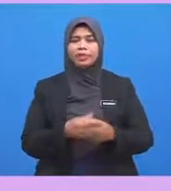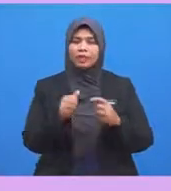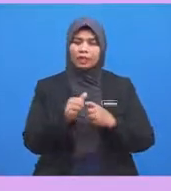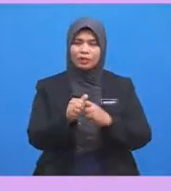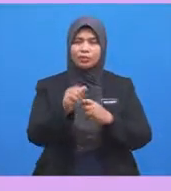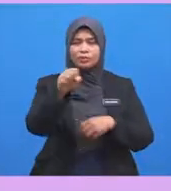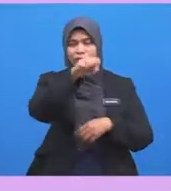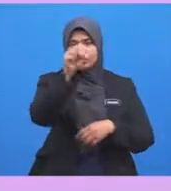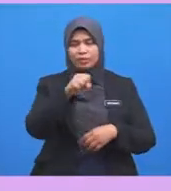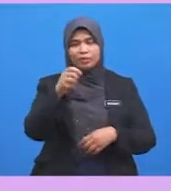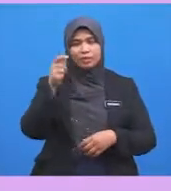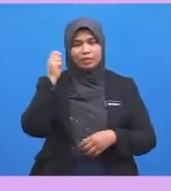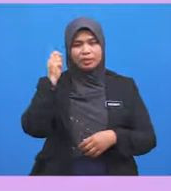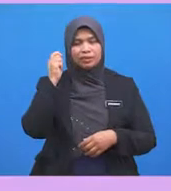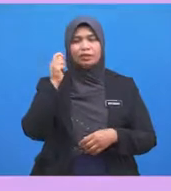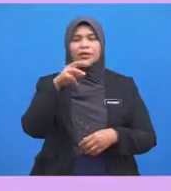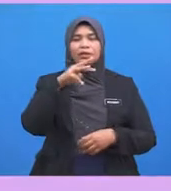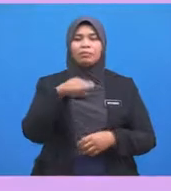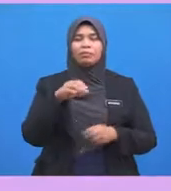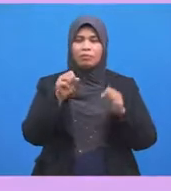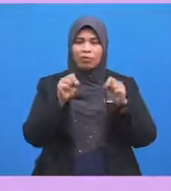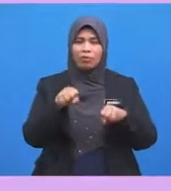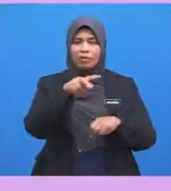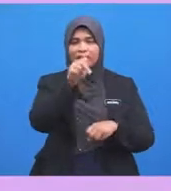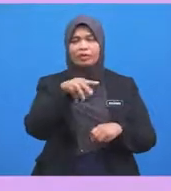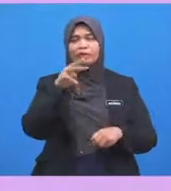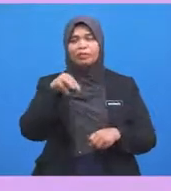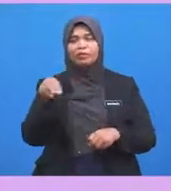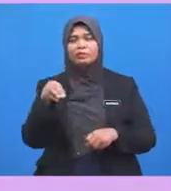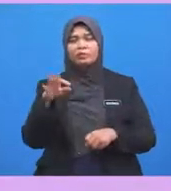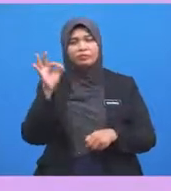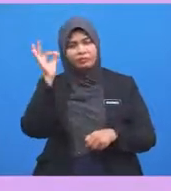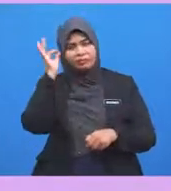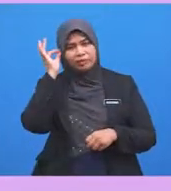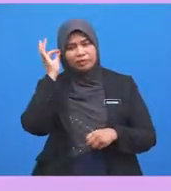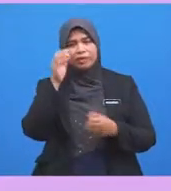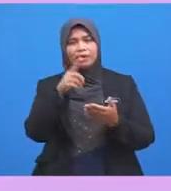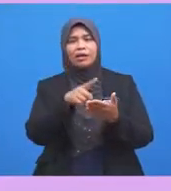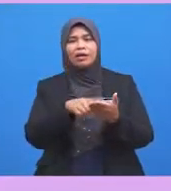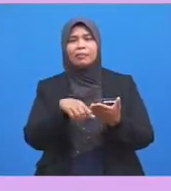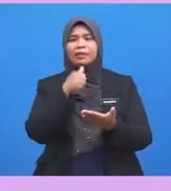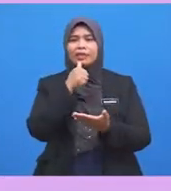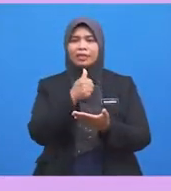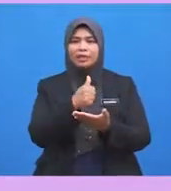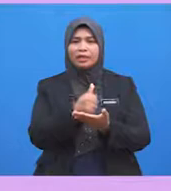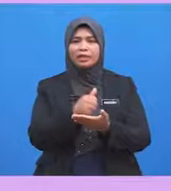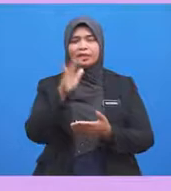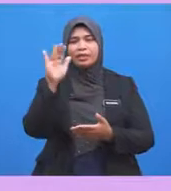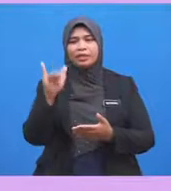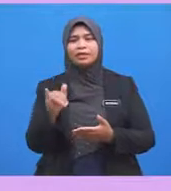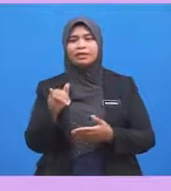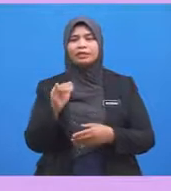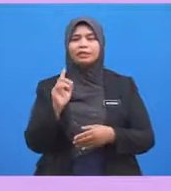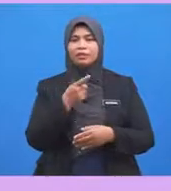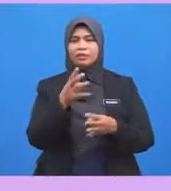Mengikut soalan tadi, bolehkah murid-murid meneka apakah nilai yang hendak belajar pada